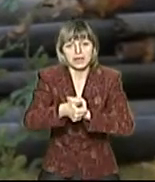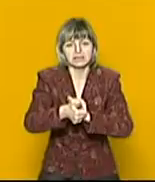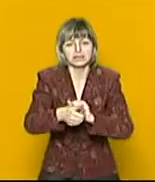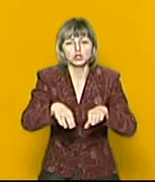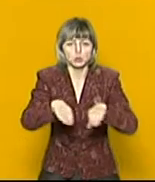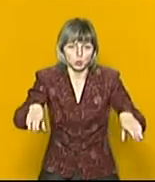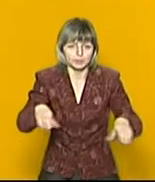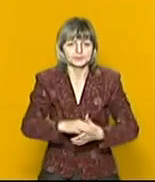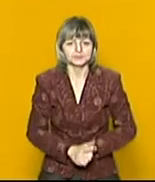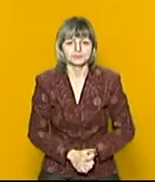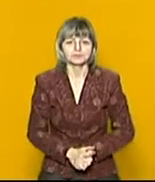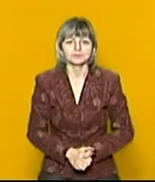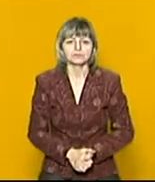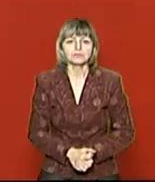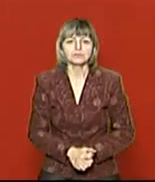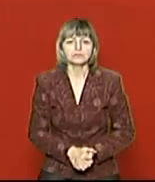труби.